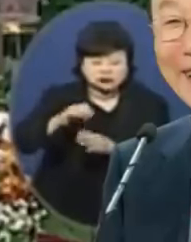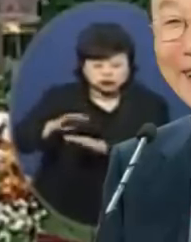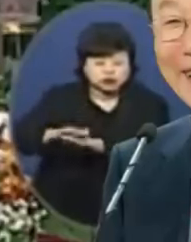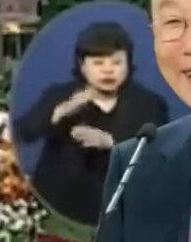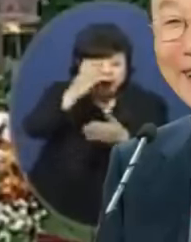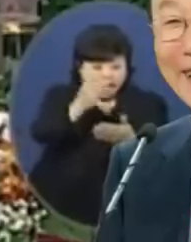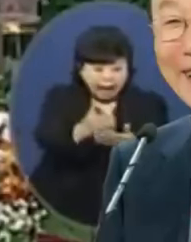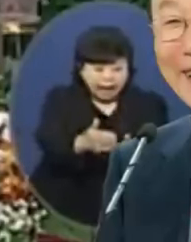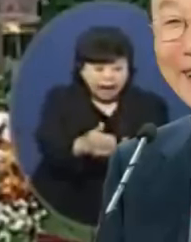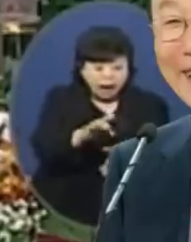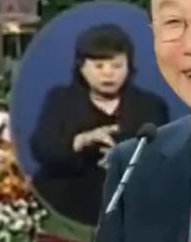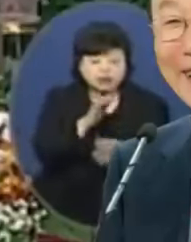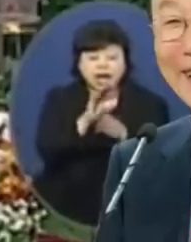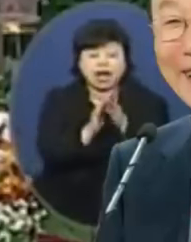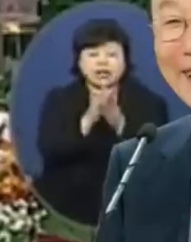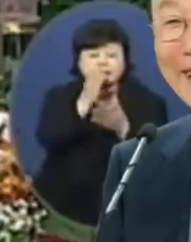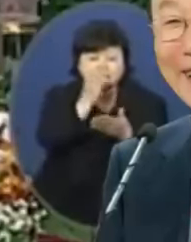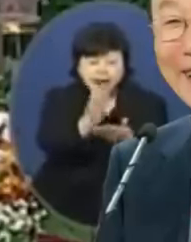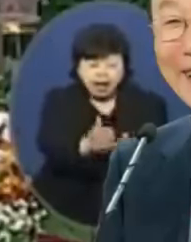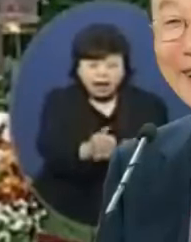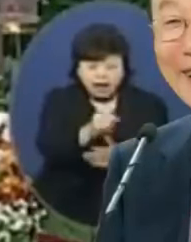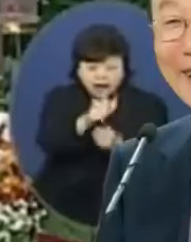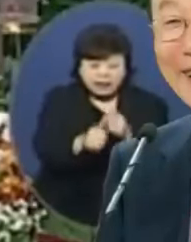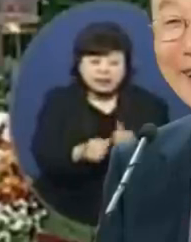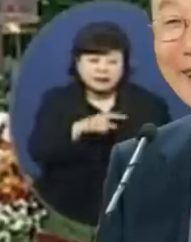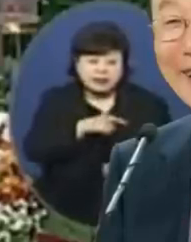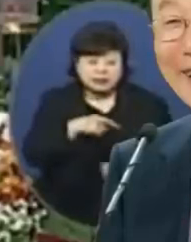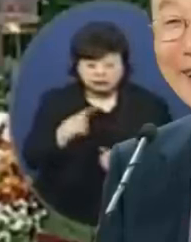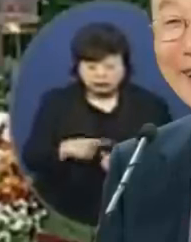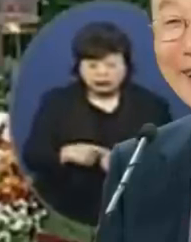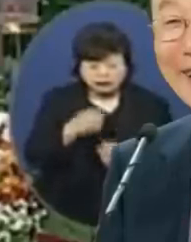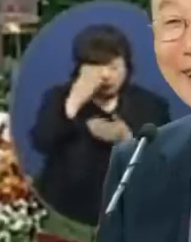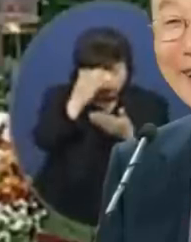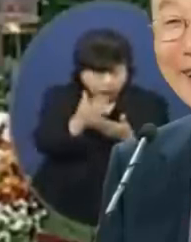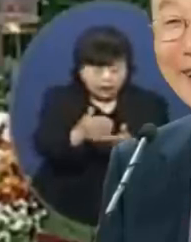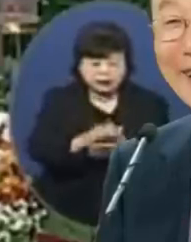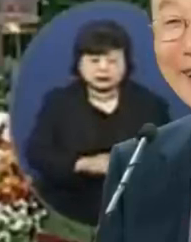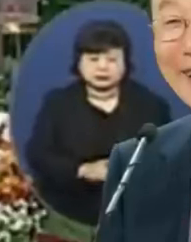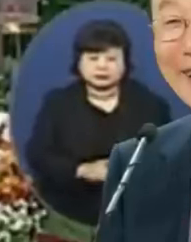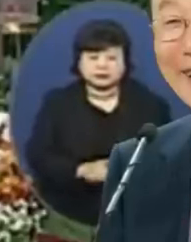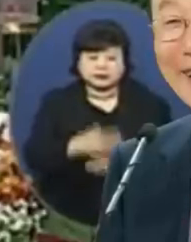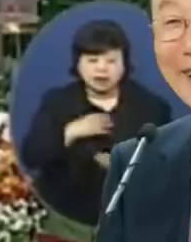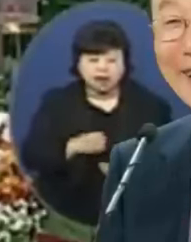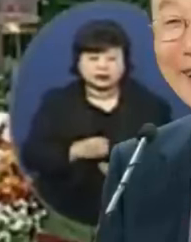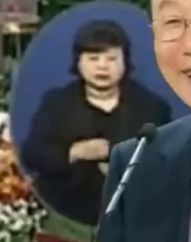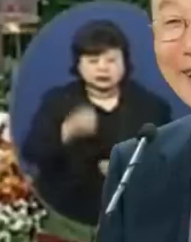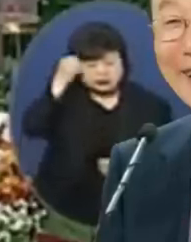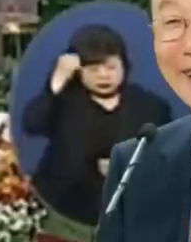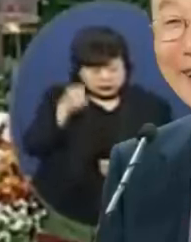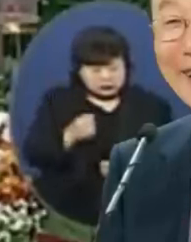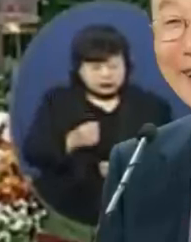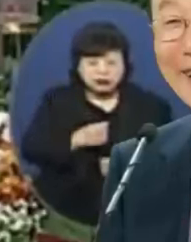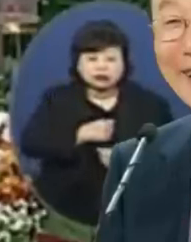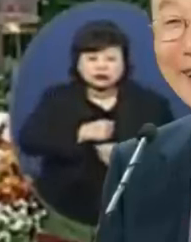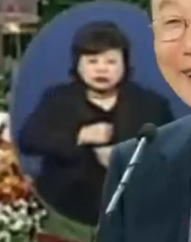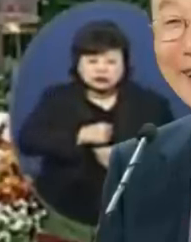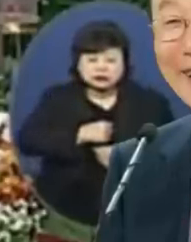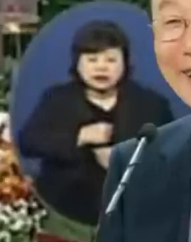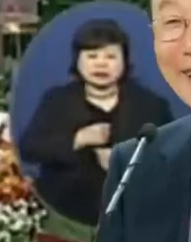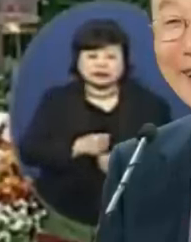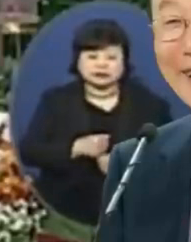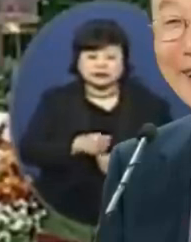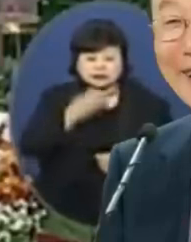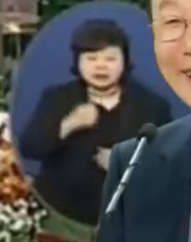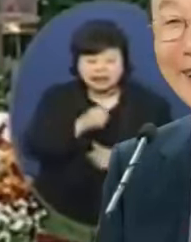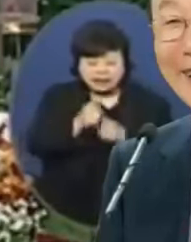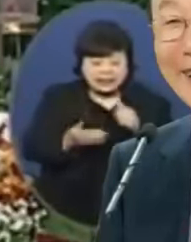말라. 우상을 섬기지 말라. 하나님의 이름을 망령되이 부르지 말라. 안식일을 기억하여 거룩하게 지켜라. 이것은